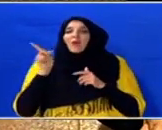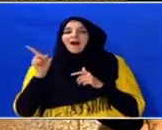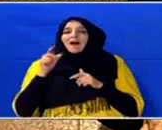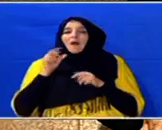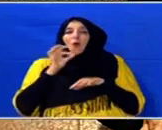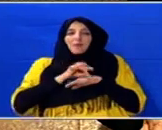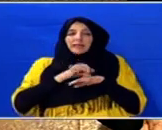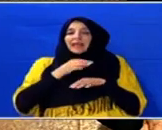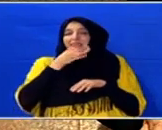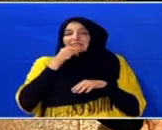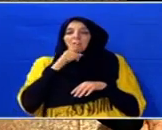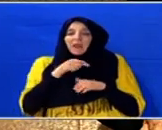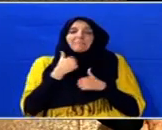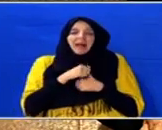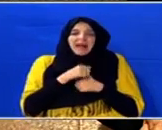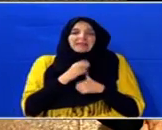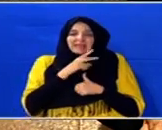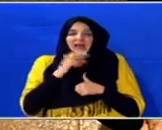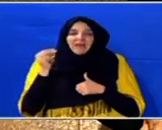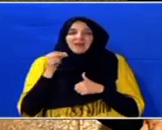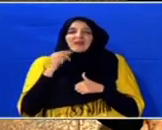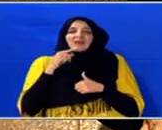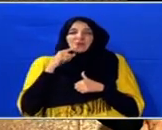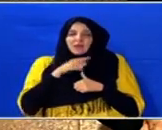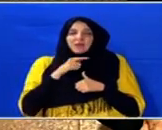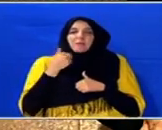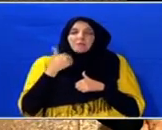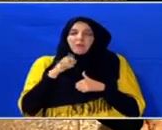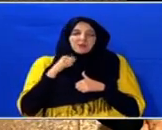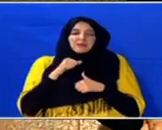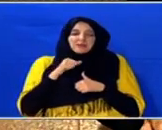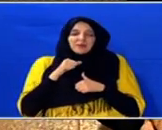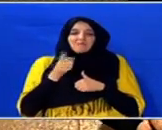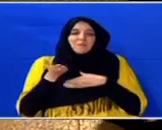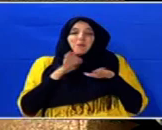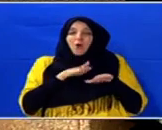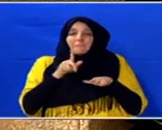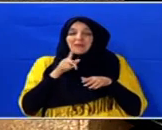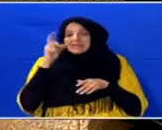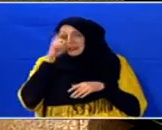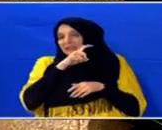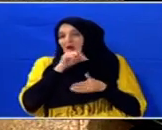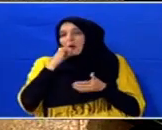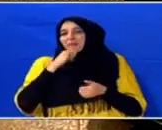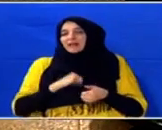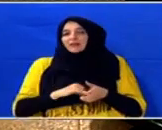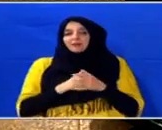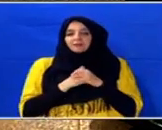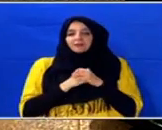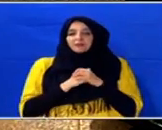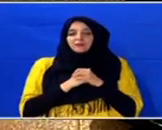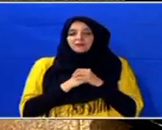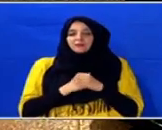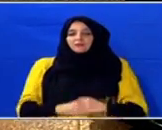تاعو ما ناشي عند ربي سبحانه الله يرحمه العمر تاعو ما موش تاع الدنيا تجي الزوجة تاعو باعتو